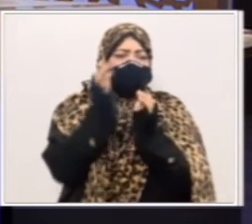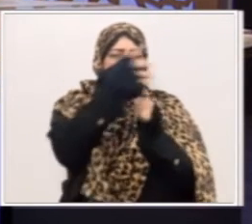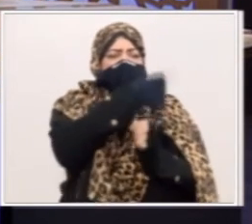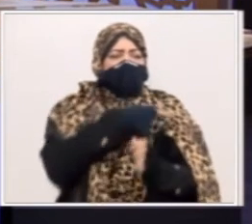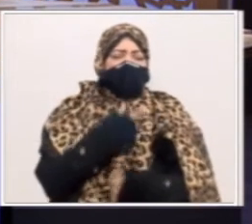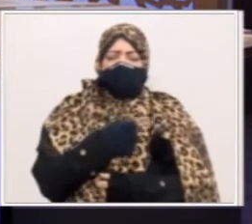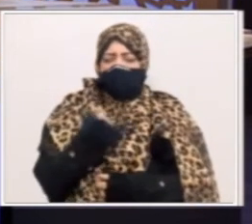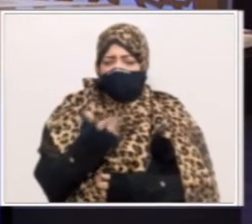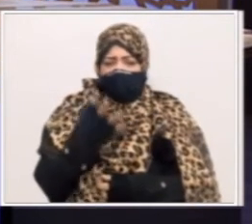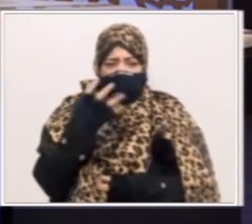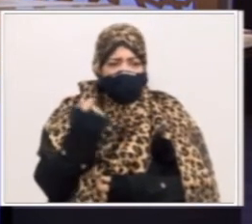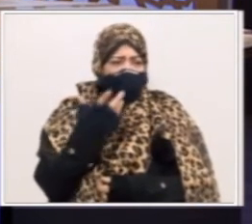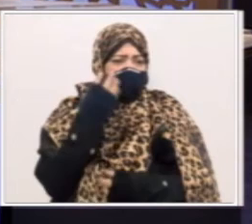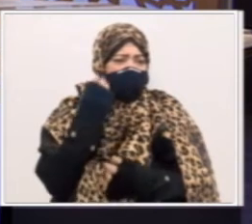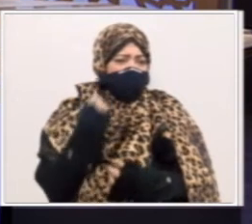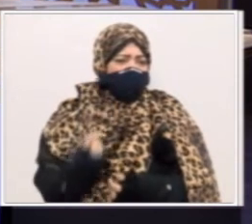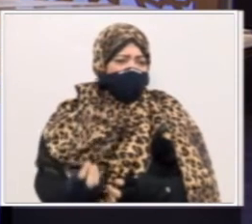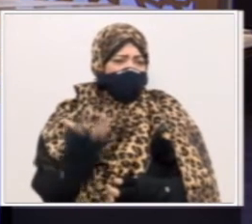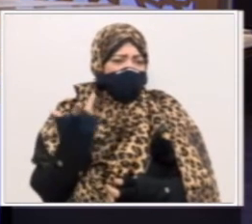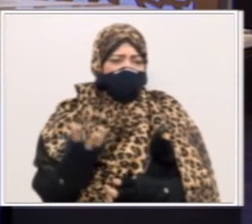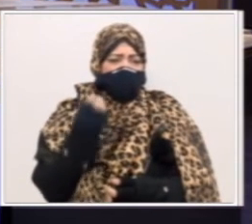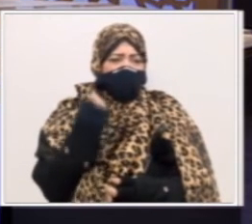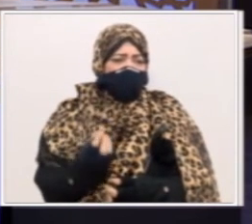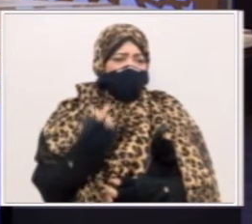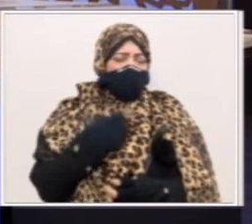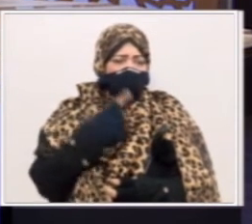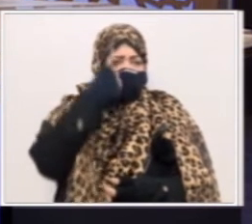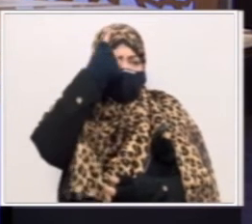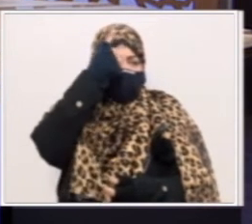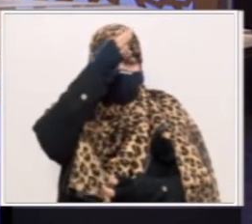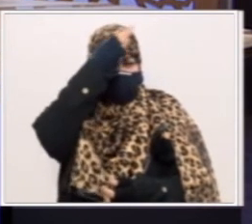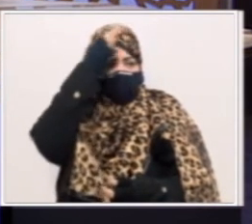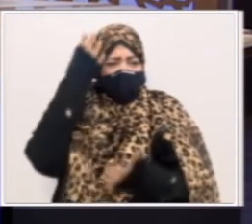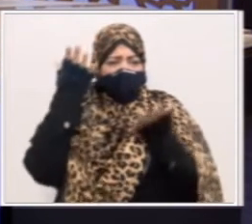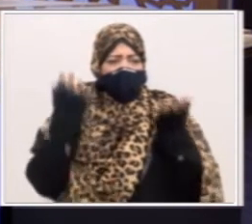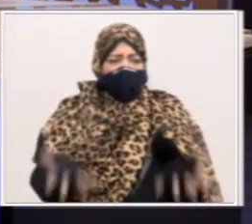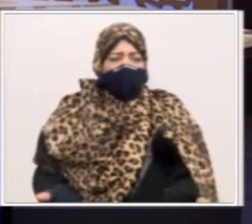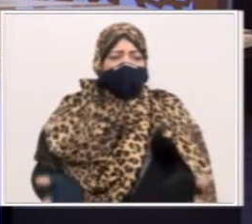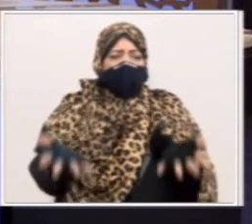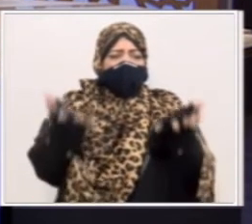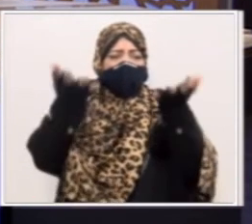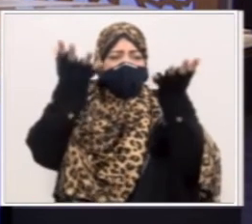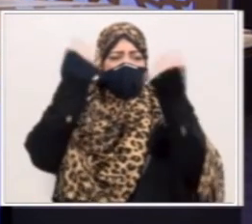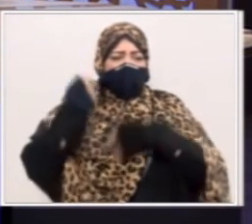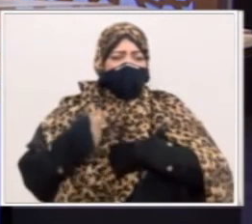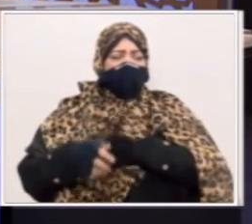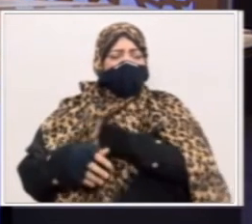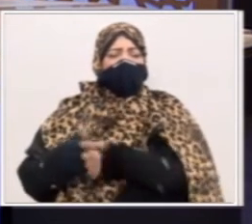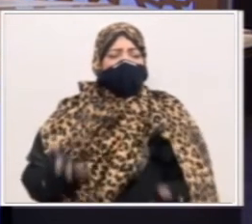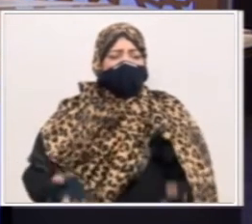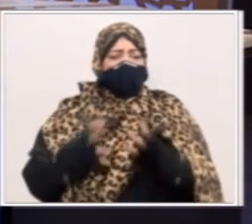عز وجل أن يرفع الضر والضيق عن المسلمين. فالذي لا يملك قوت يومه